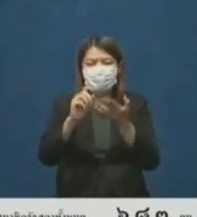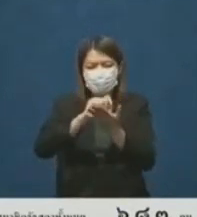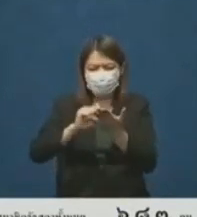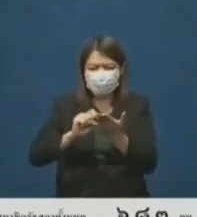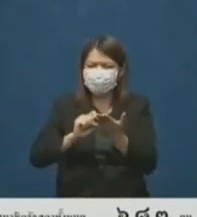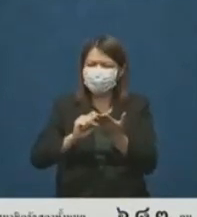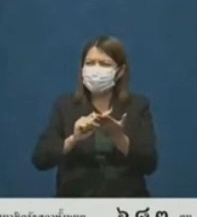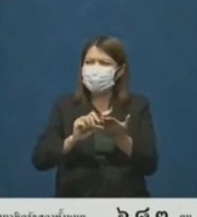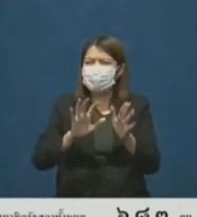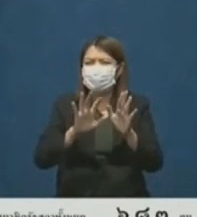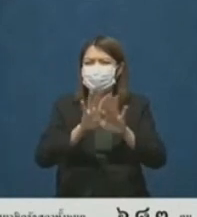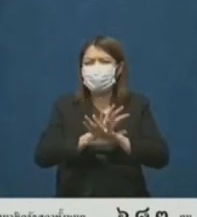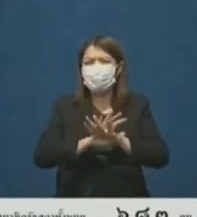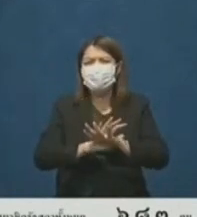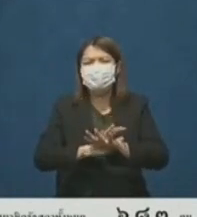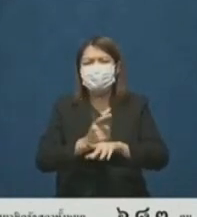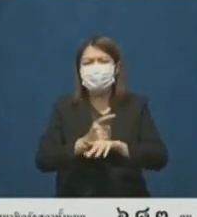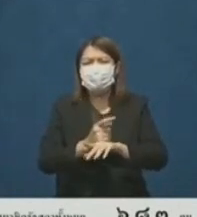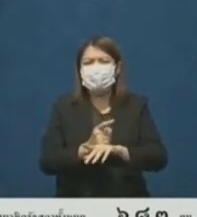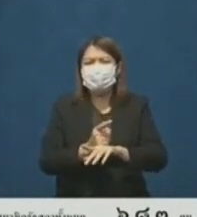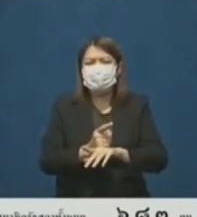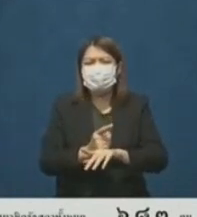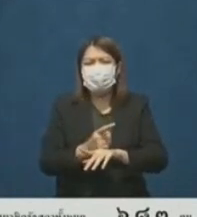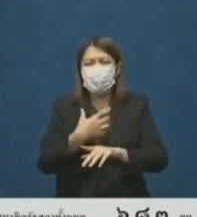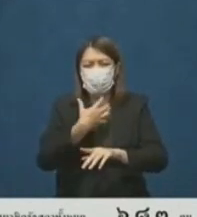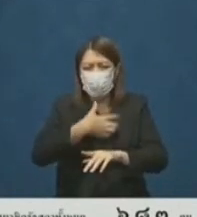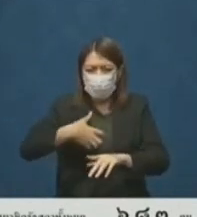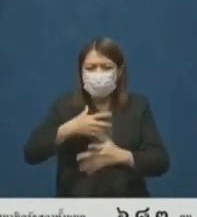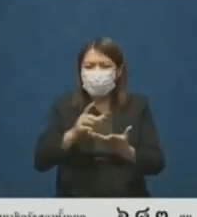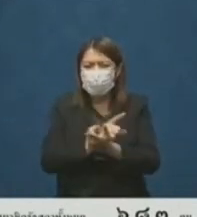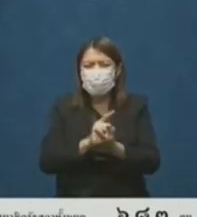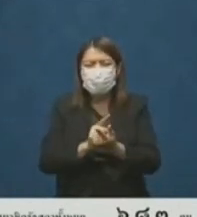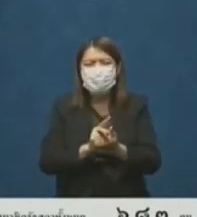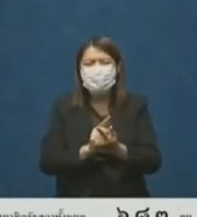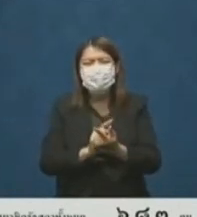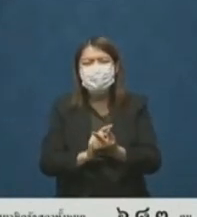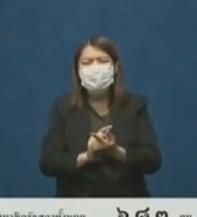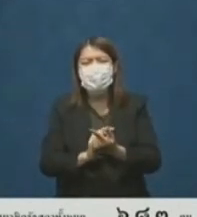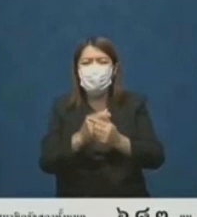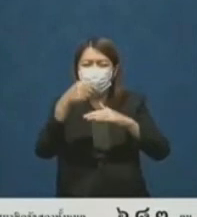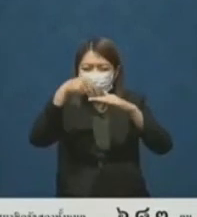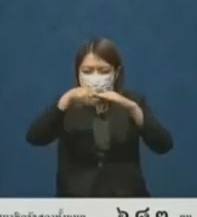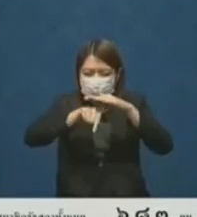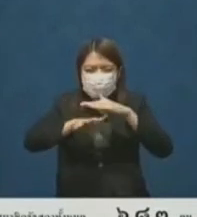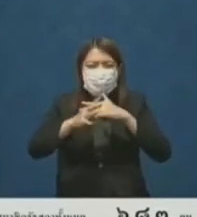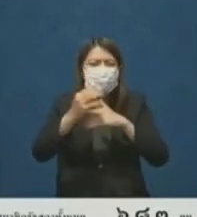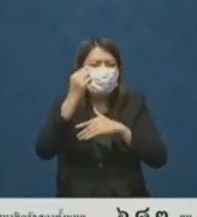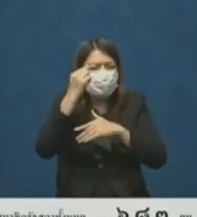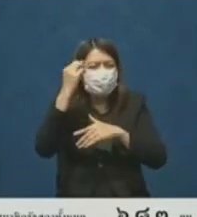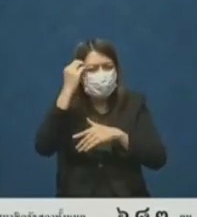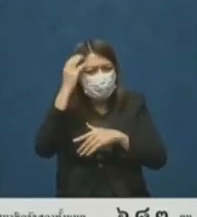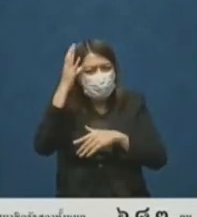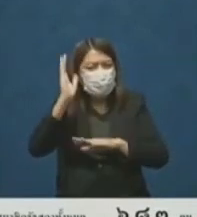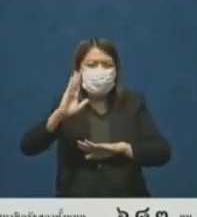6เนี่ยท่านเขียนไว้คล้ายๆมันเป็นนามธรรมแหละอารมณ์สังคมผมเข้าใจได้อยู่